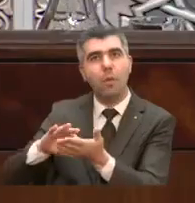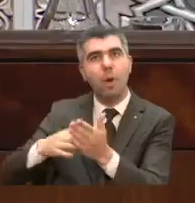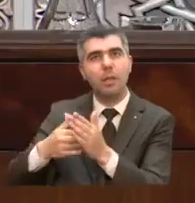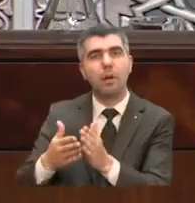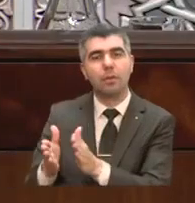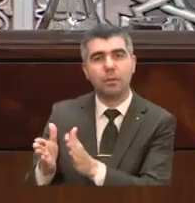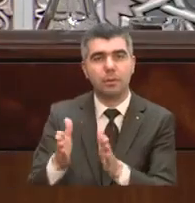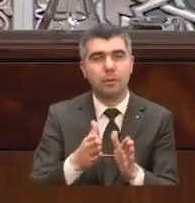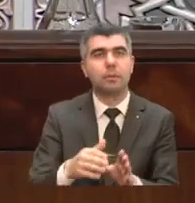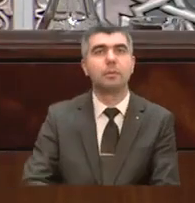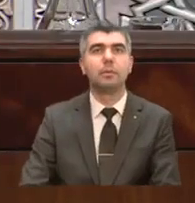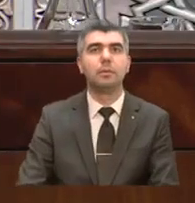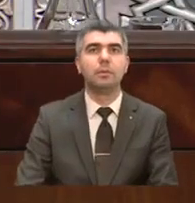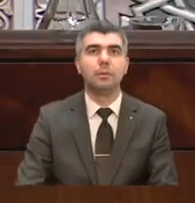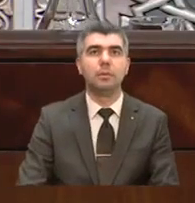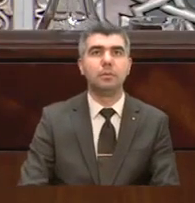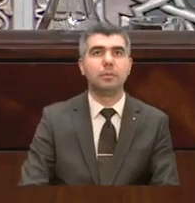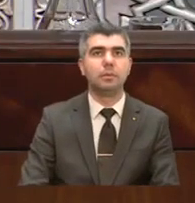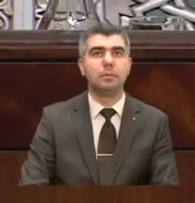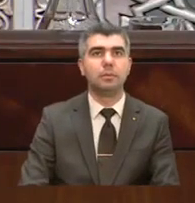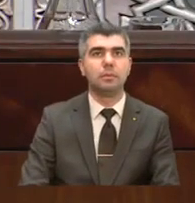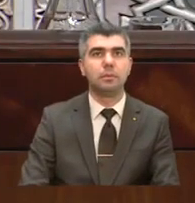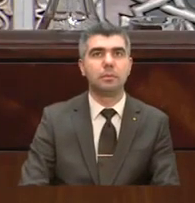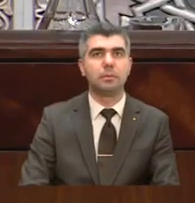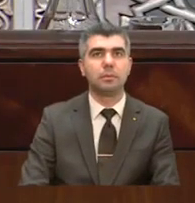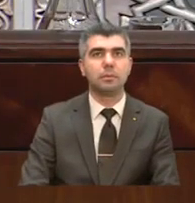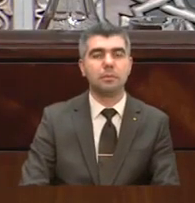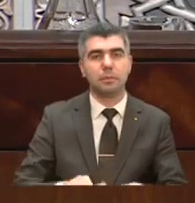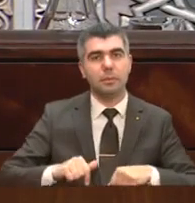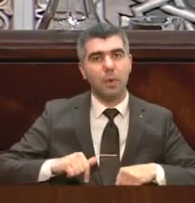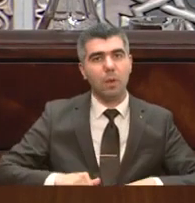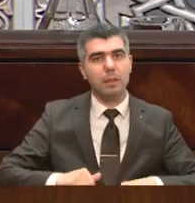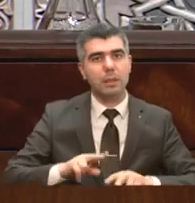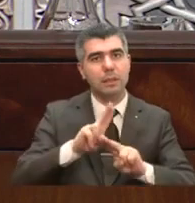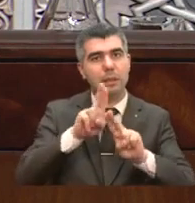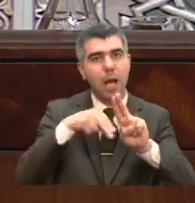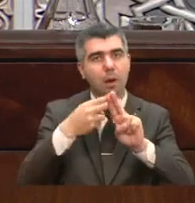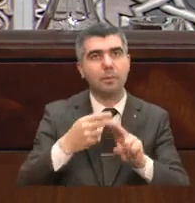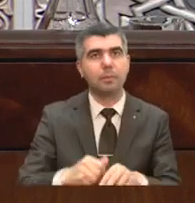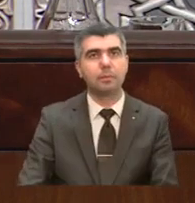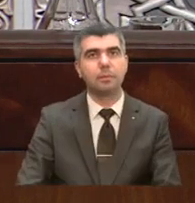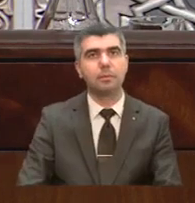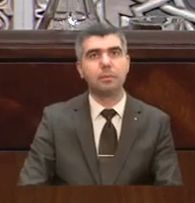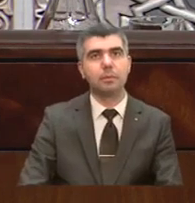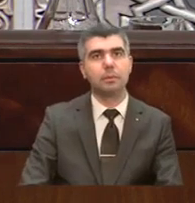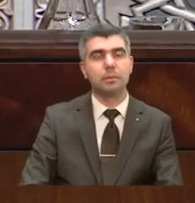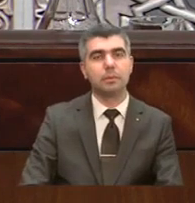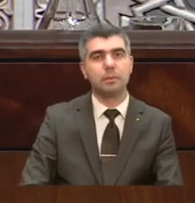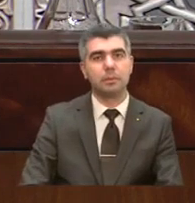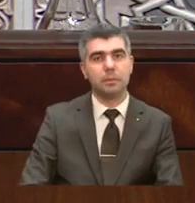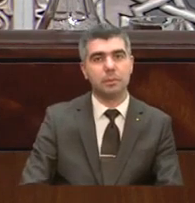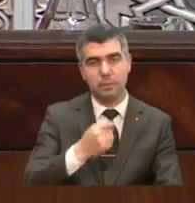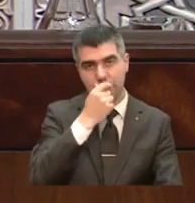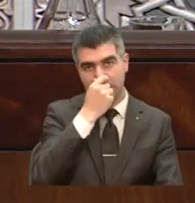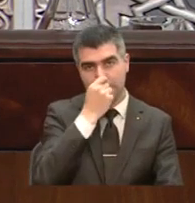سيدة النائبة. السيد الوزير، تعقيب.